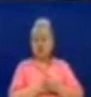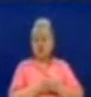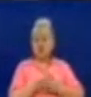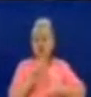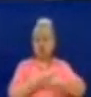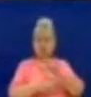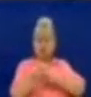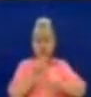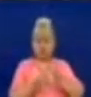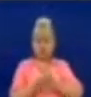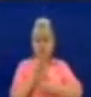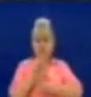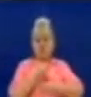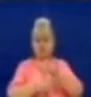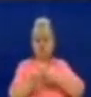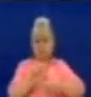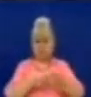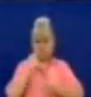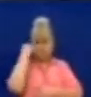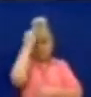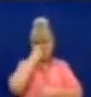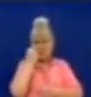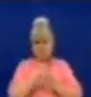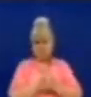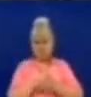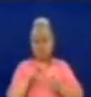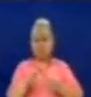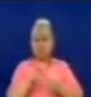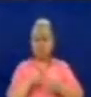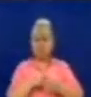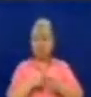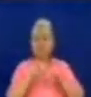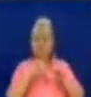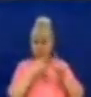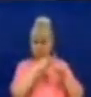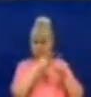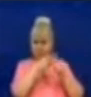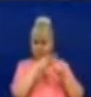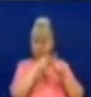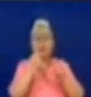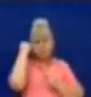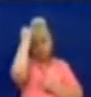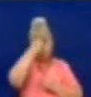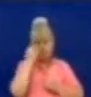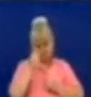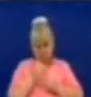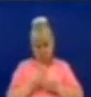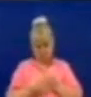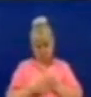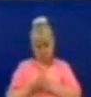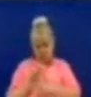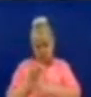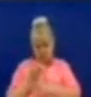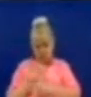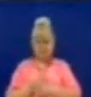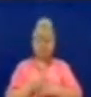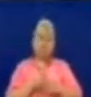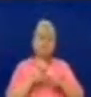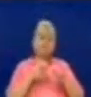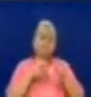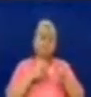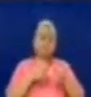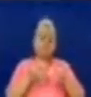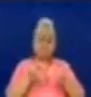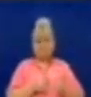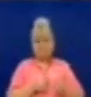dhe zhvillimin ekonomik të vendit. Përndryshe, këto indikator po na tregojnë që Kosova në vend se të zhvillohet ekonomikisht, po shkon drejt rënimit ekonomik